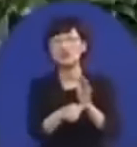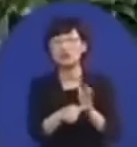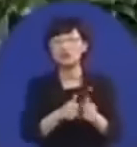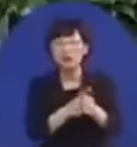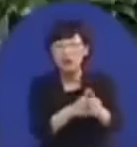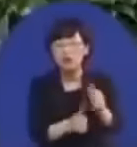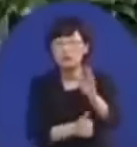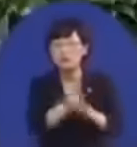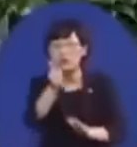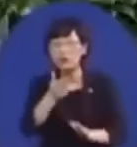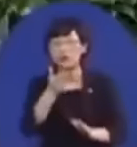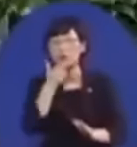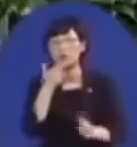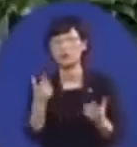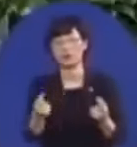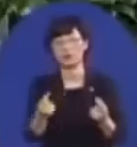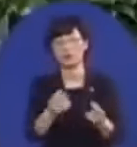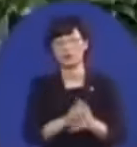희망이 없습니다.